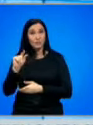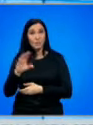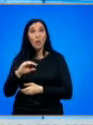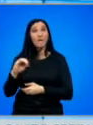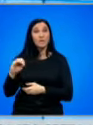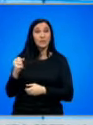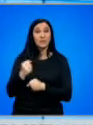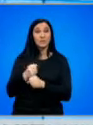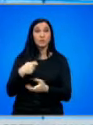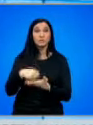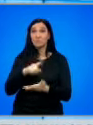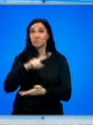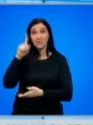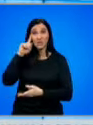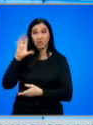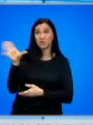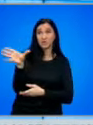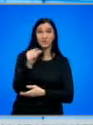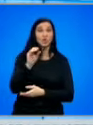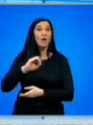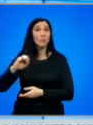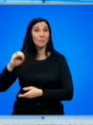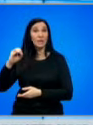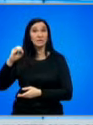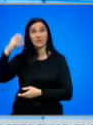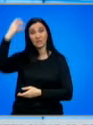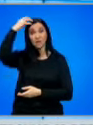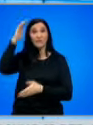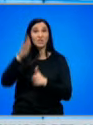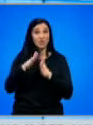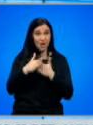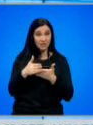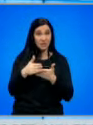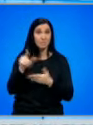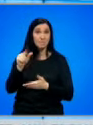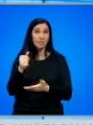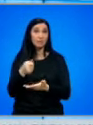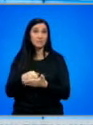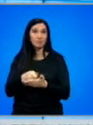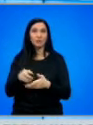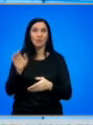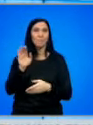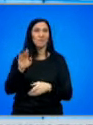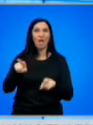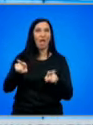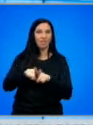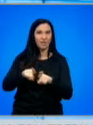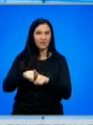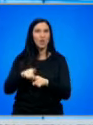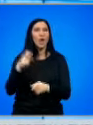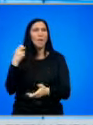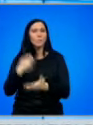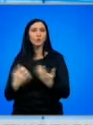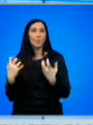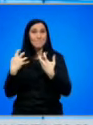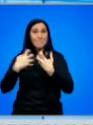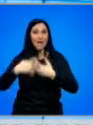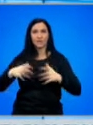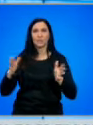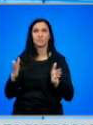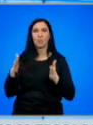европейска работна заплата, това не означава, че за всички европейски държави членките заплата минималната ще бъде една и съща. Просто механизма за определението